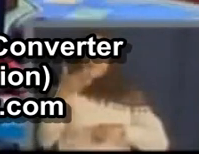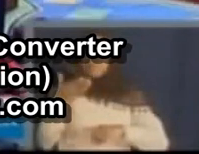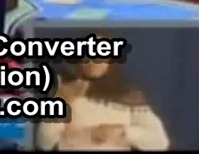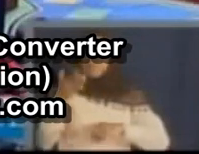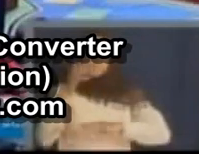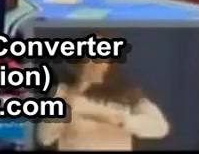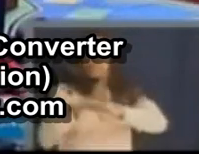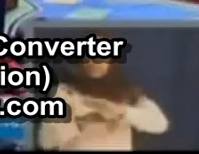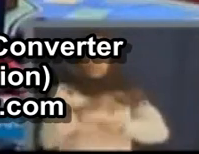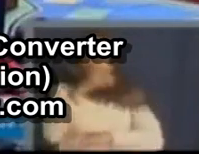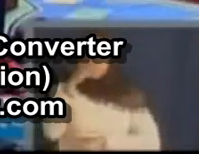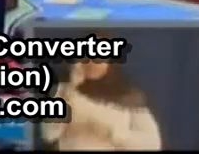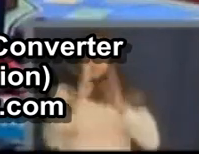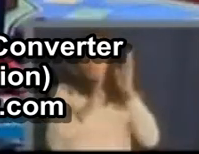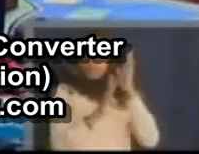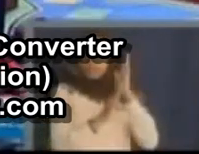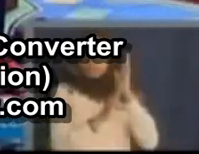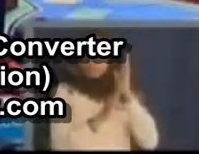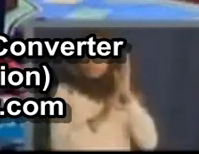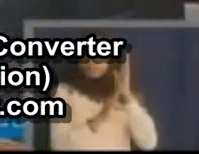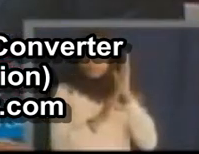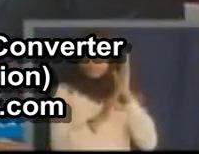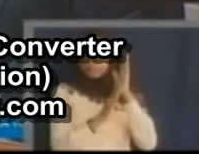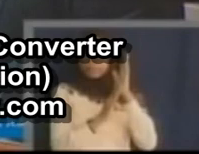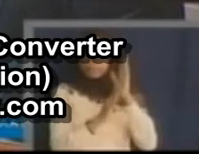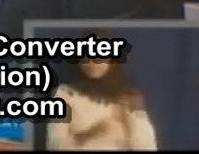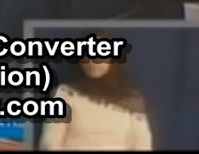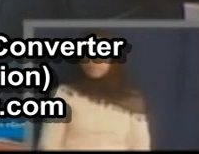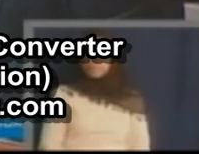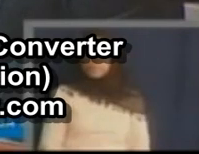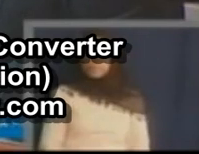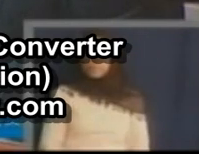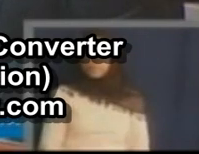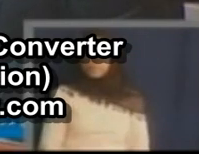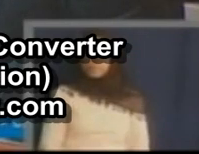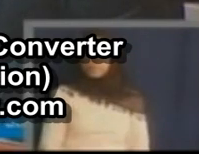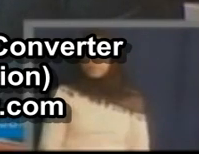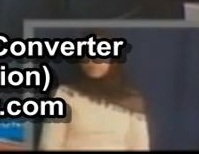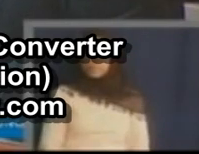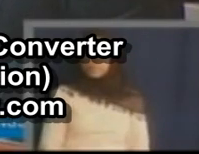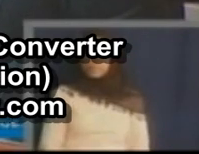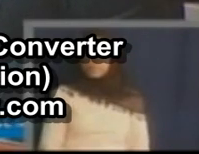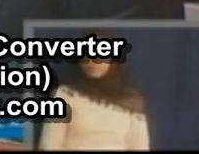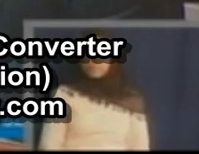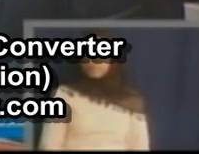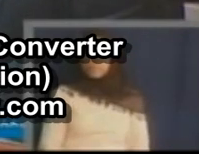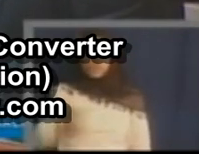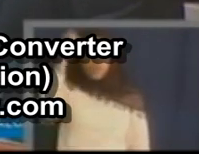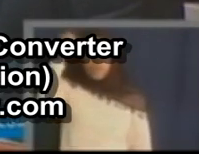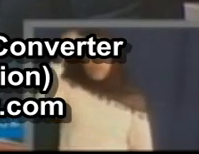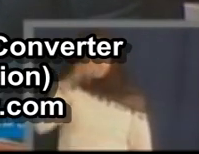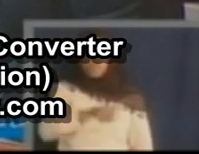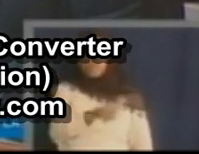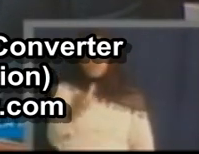Waheshimiwa wenye viti wa kamati mnaoweka mnaoita mikutano, leo ni Ijumaa, na ikifika